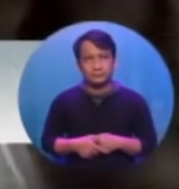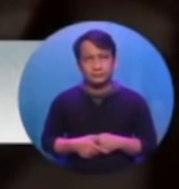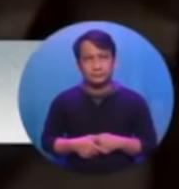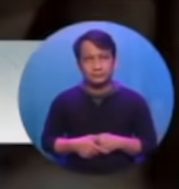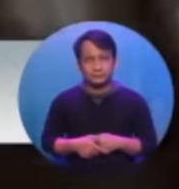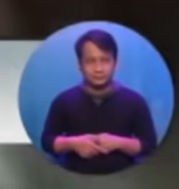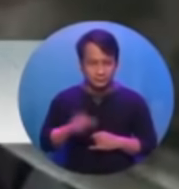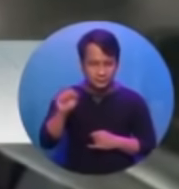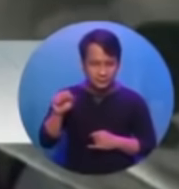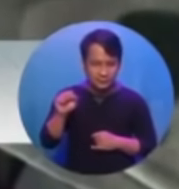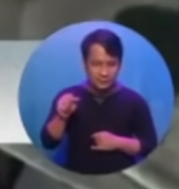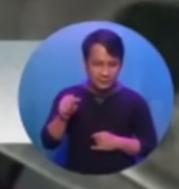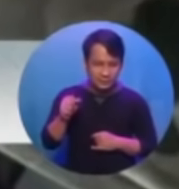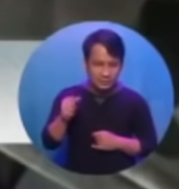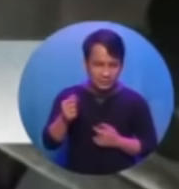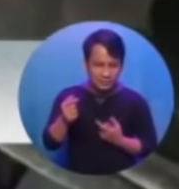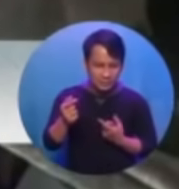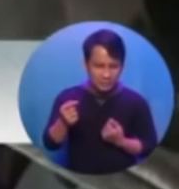Yes po.